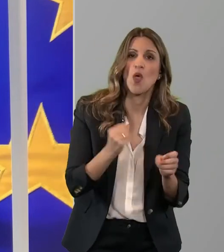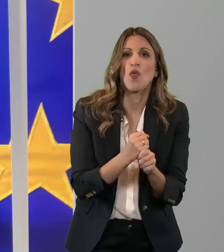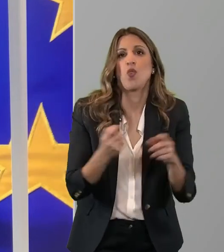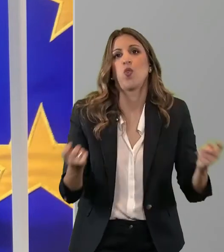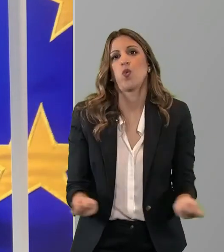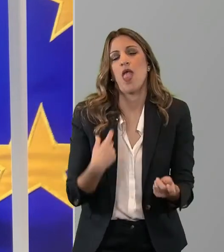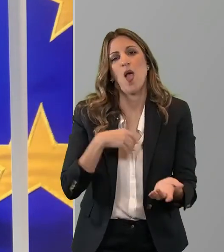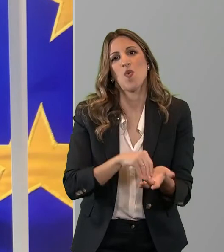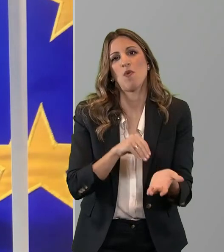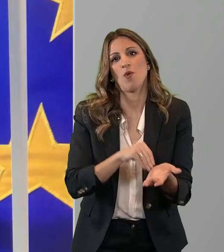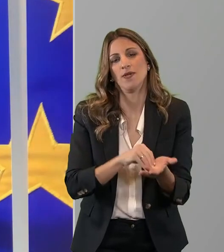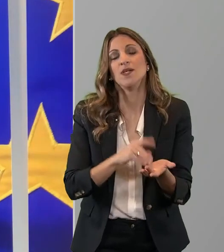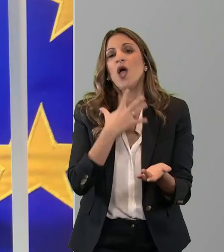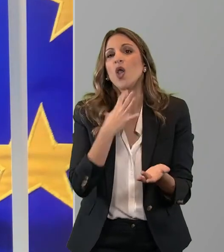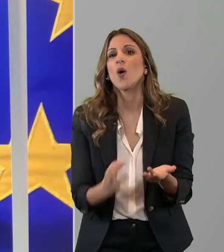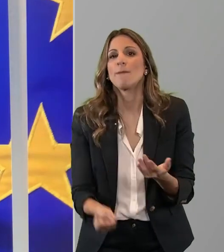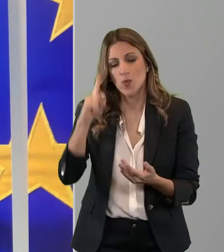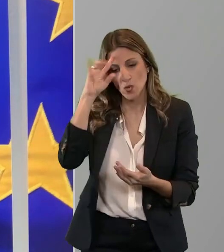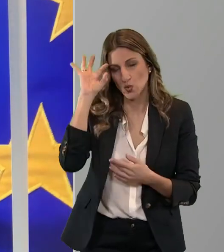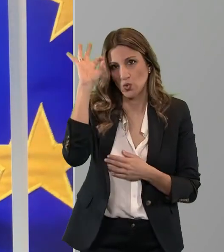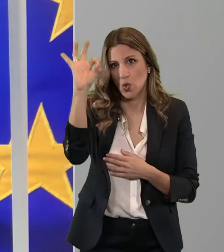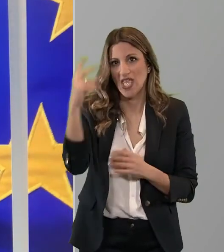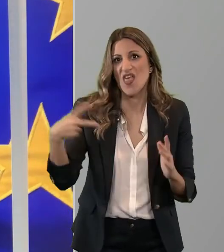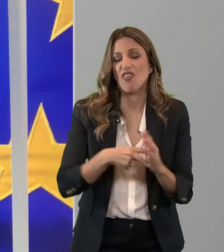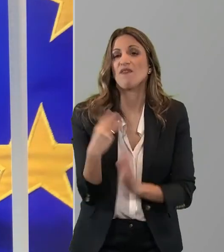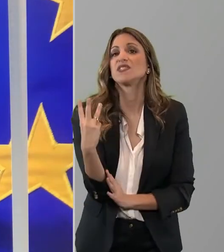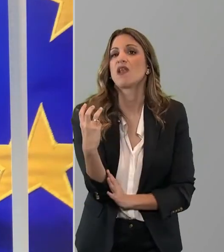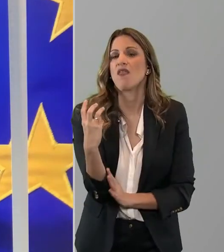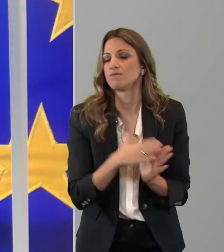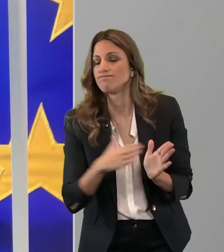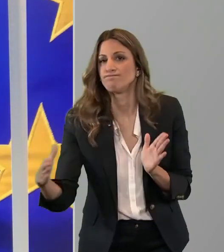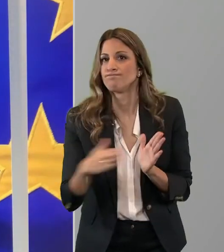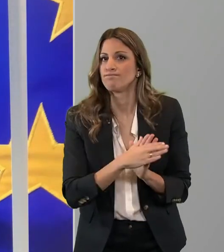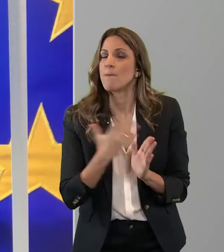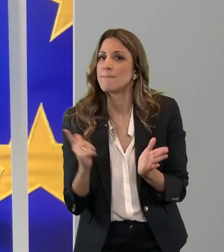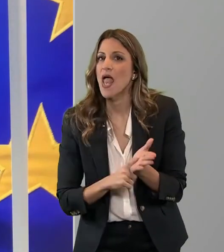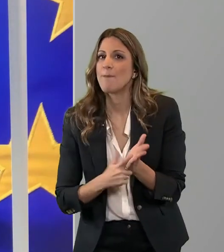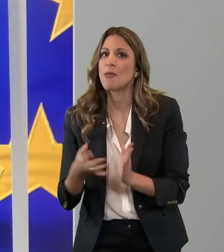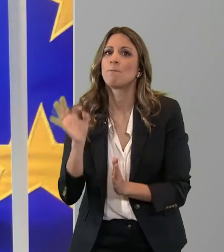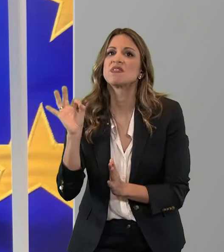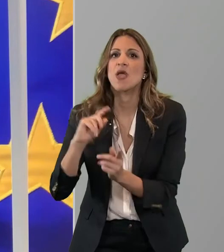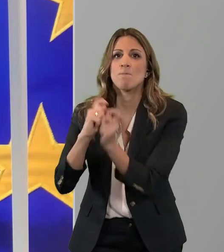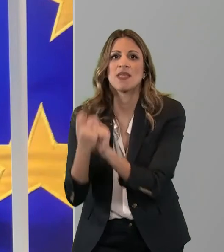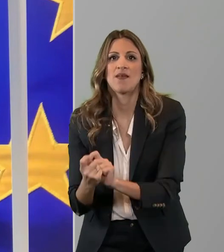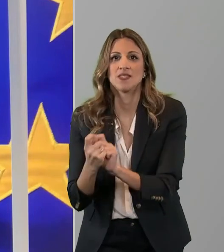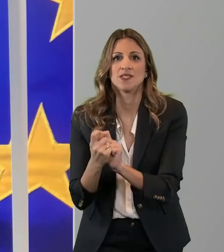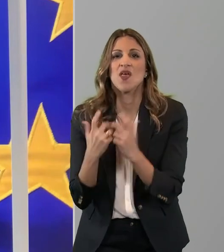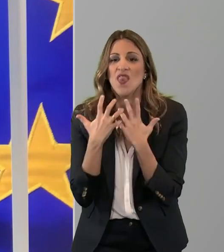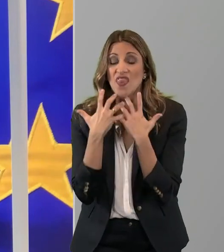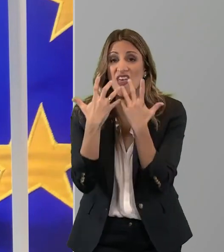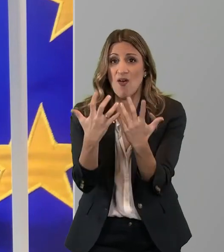να πετύχουμε τους στόχους του 2030, αυτή την μεγάλη ψηφιακή δεκαετία.